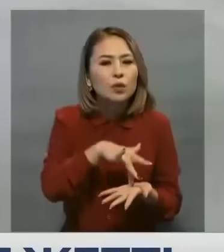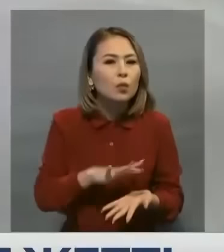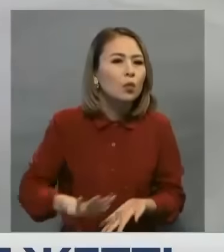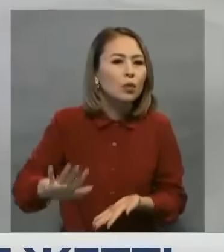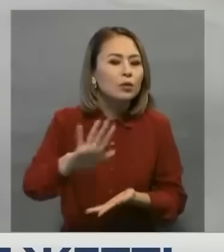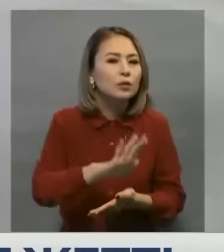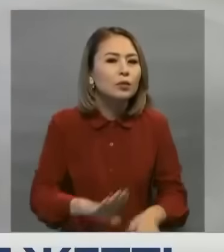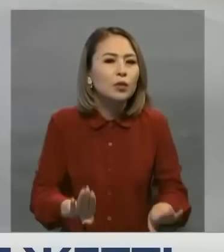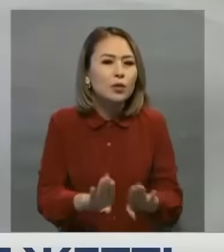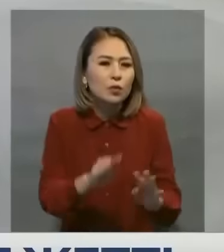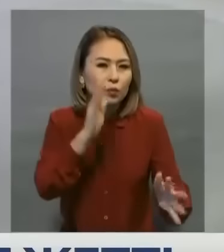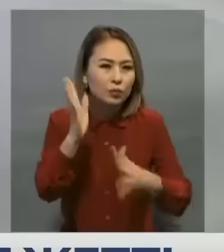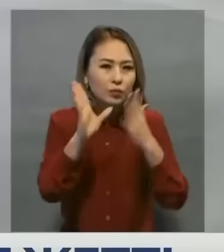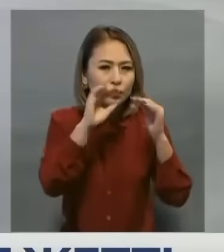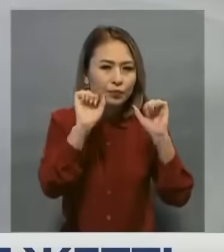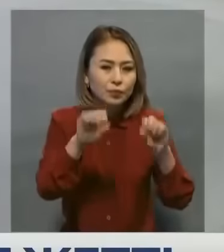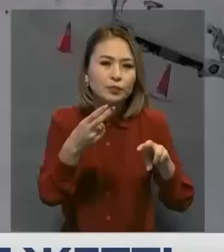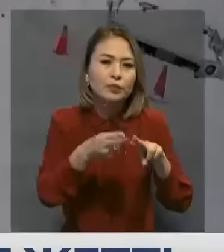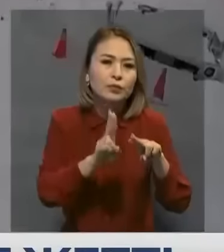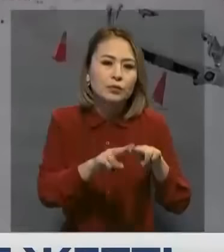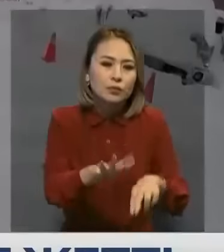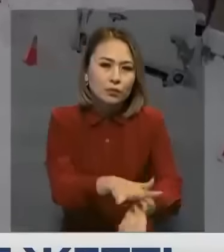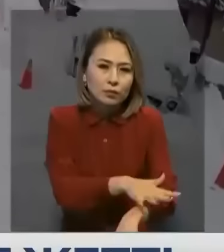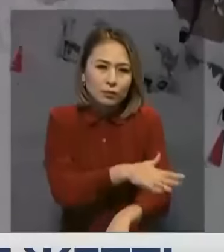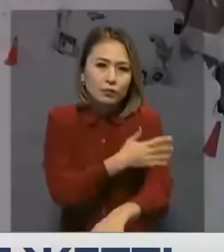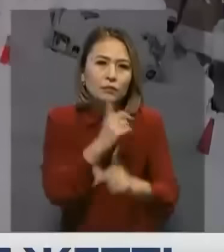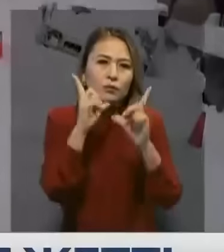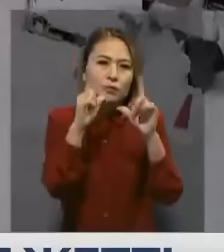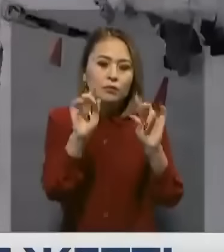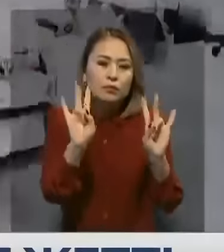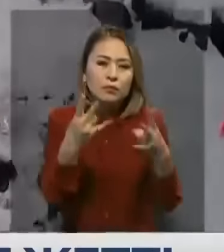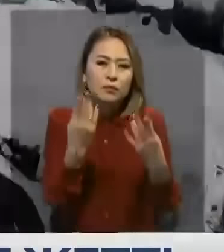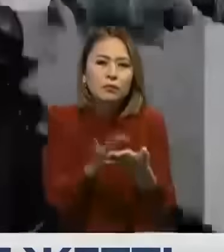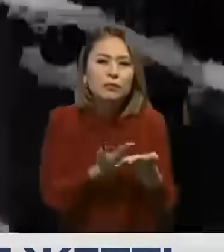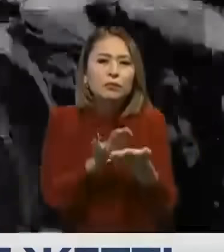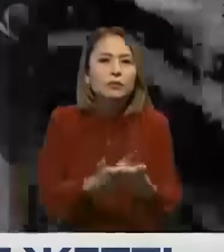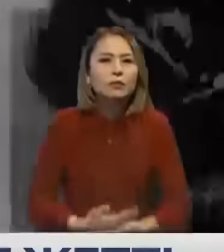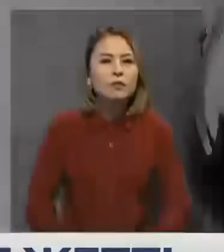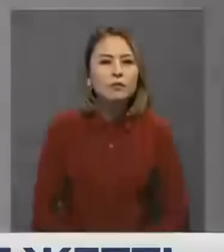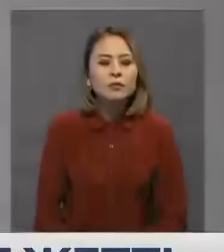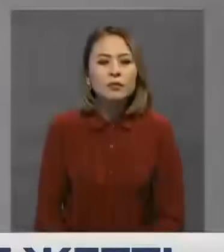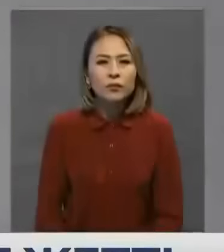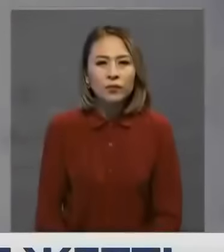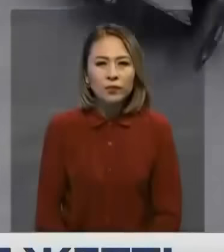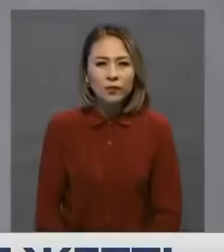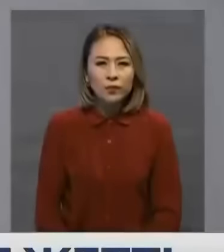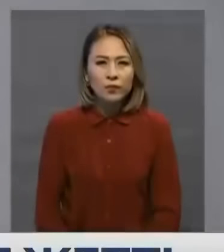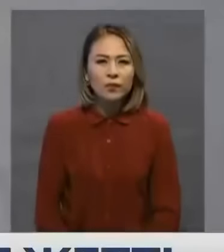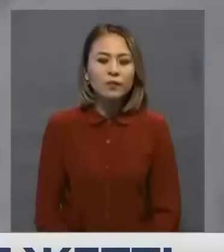және орталық бөлігінде боран соғуы мүмкін. Сондықтан билік ұзақ жолға шықпауға кеңес беруде.